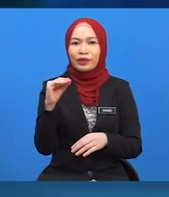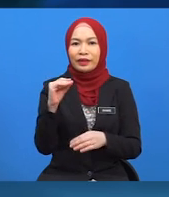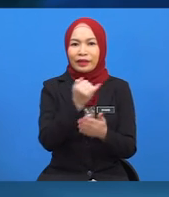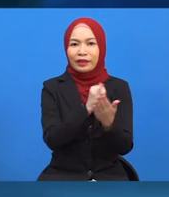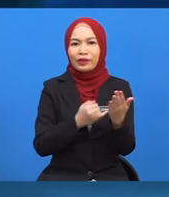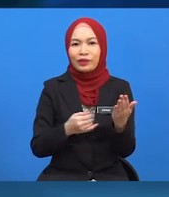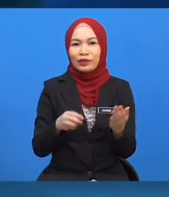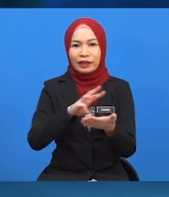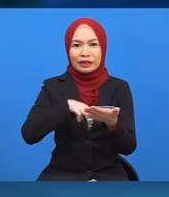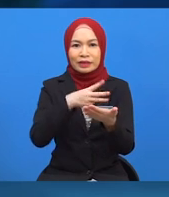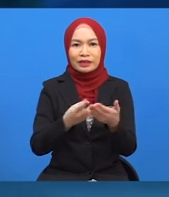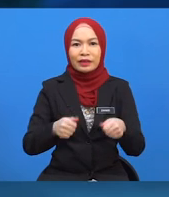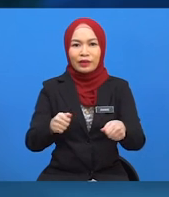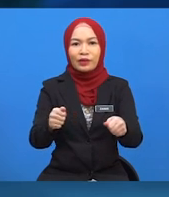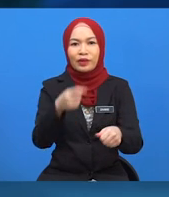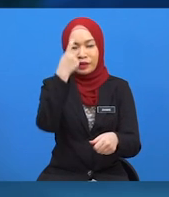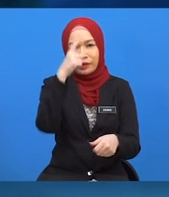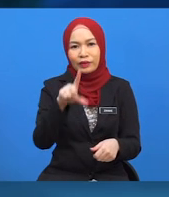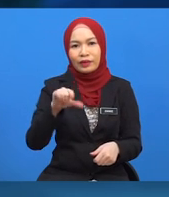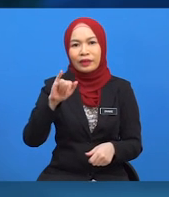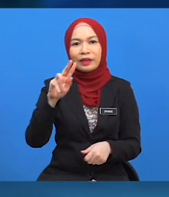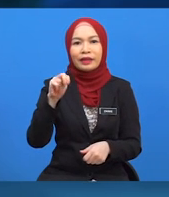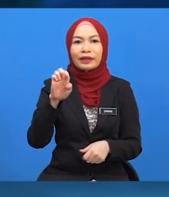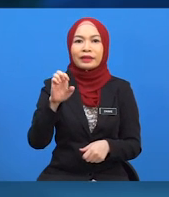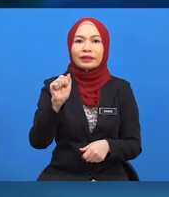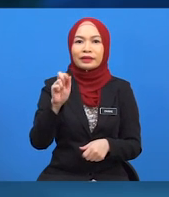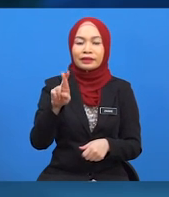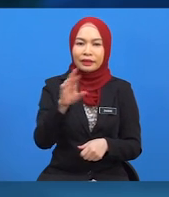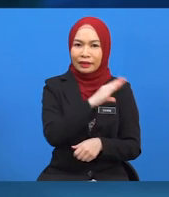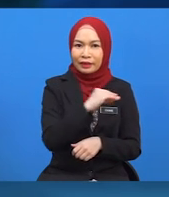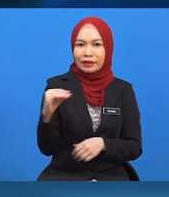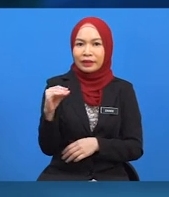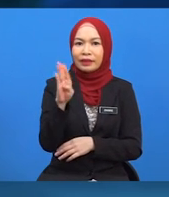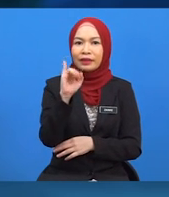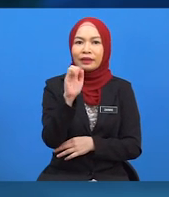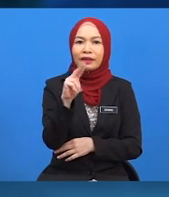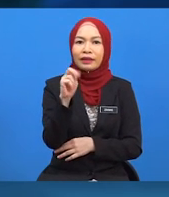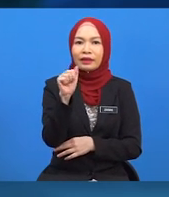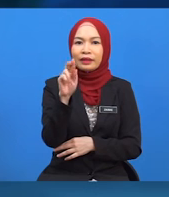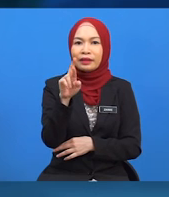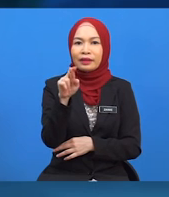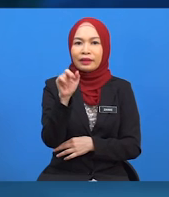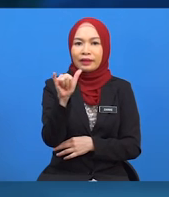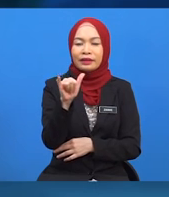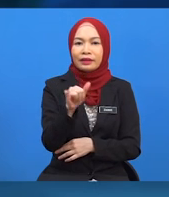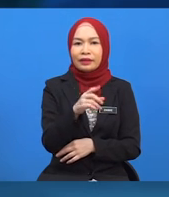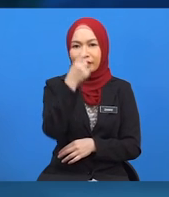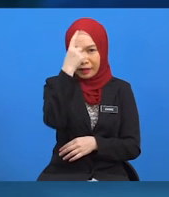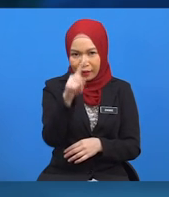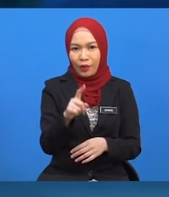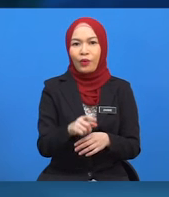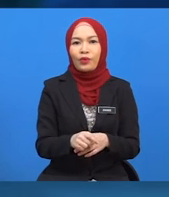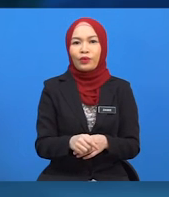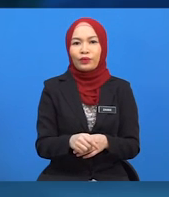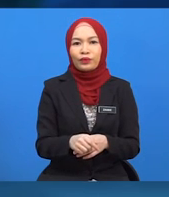alir bagi linear search dan binary search. Untuk memastikan kita memahami topik